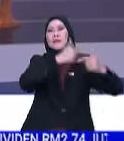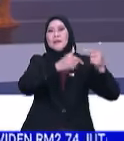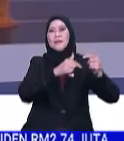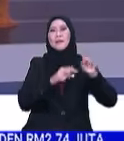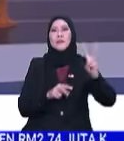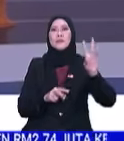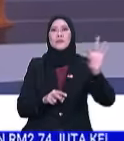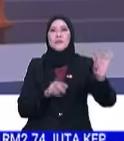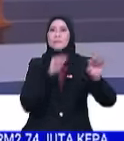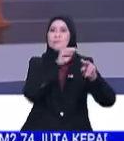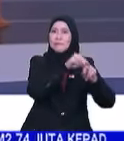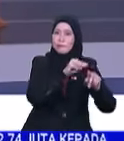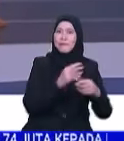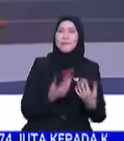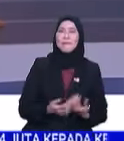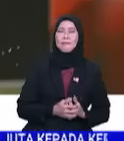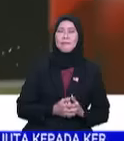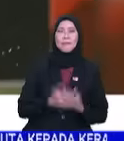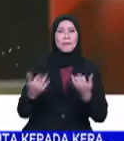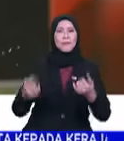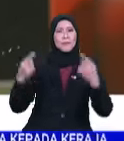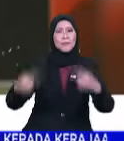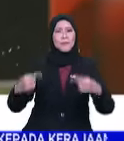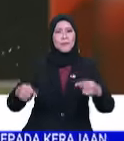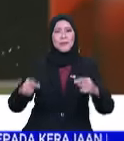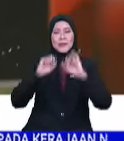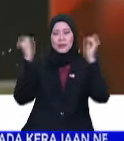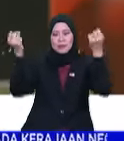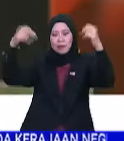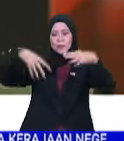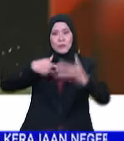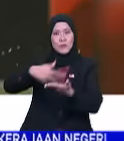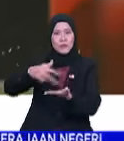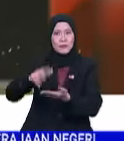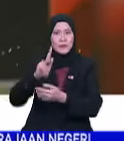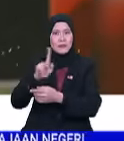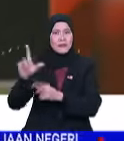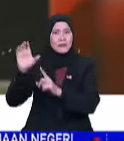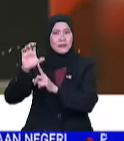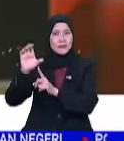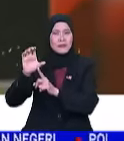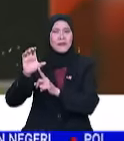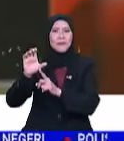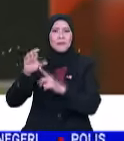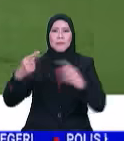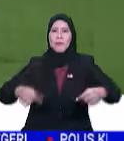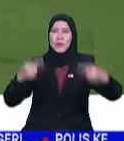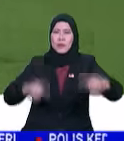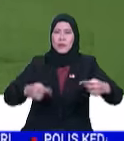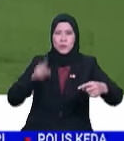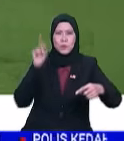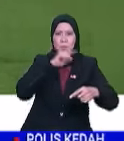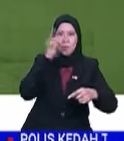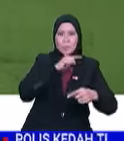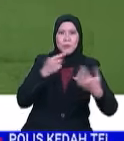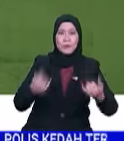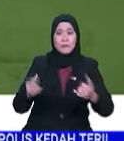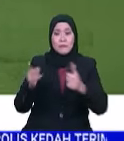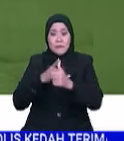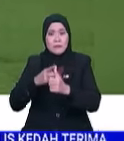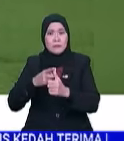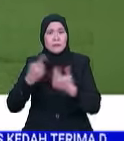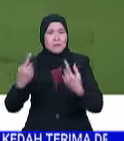29 mata. Pada aksi yang berlangsung di Stadium Bola Sepak Kuala Lumpur Ceras itu, perlawanan tampak sengit namun babak pertama